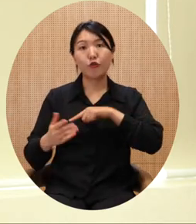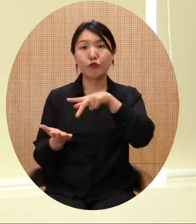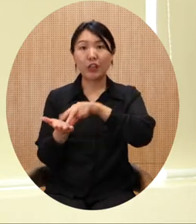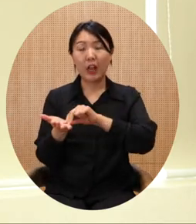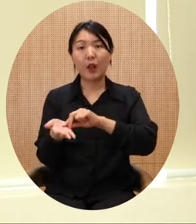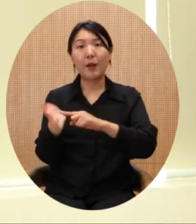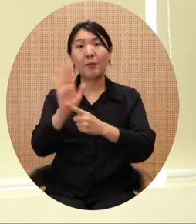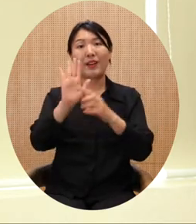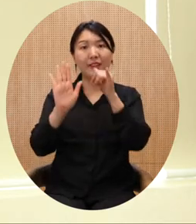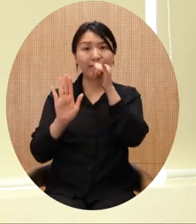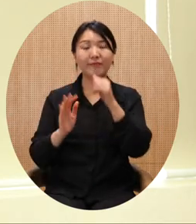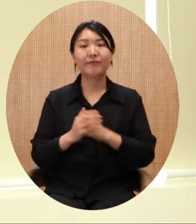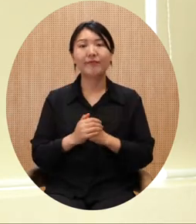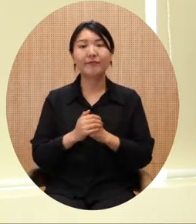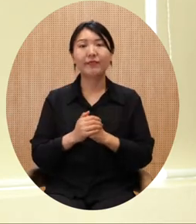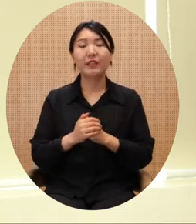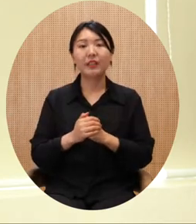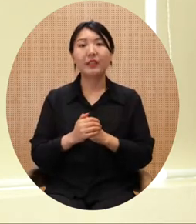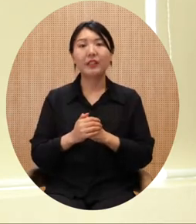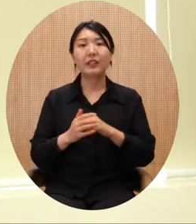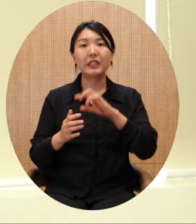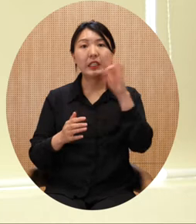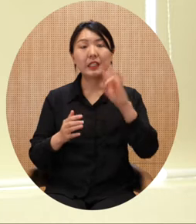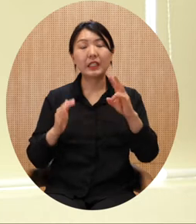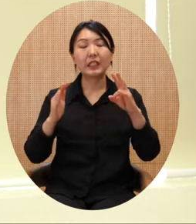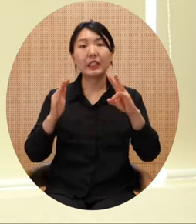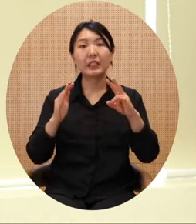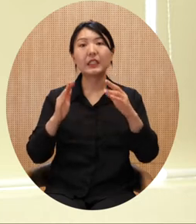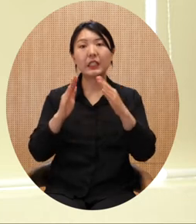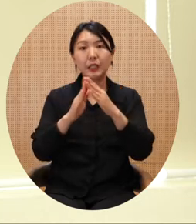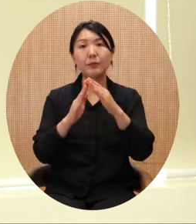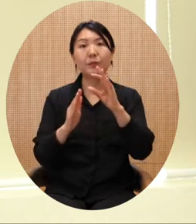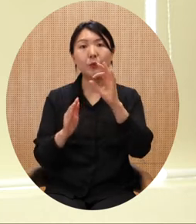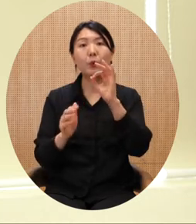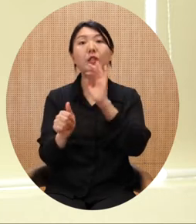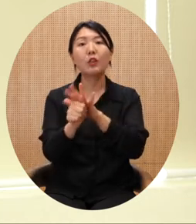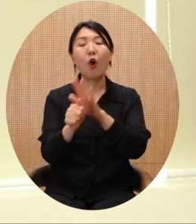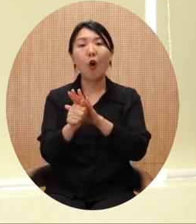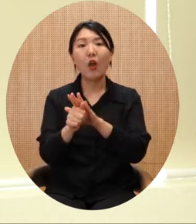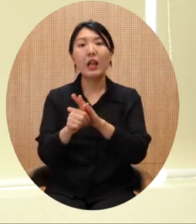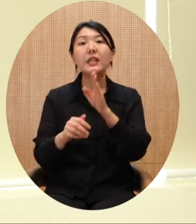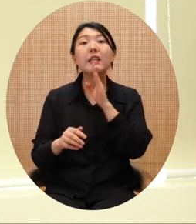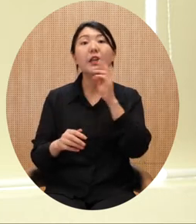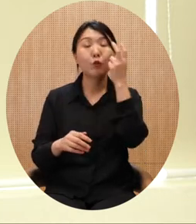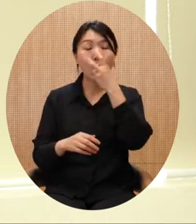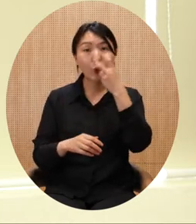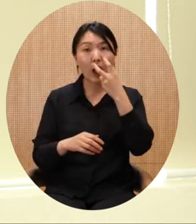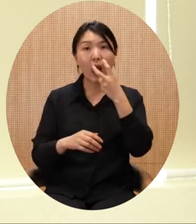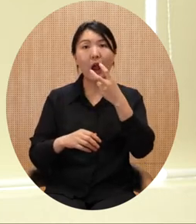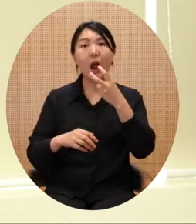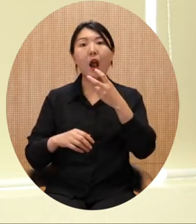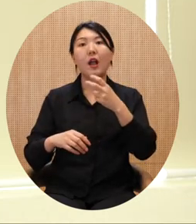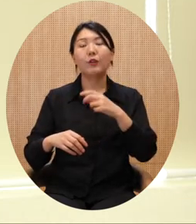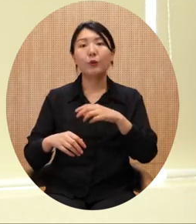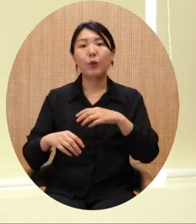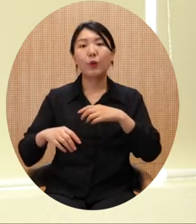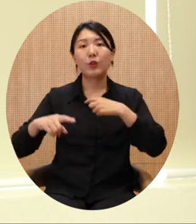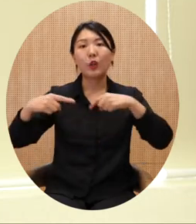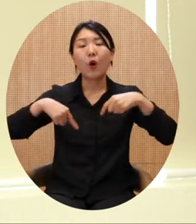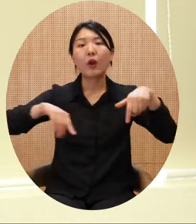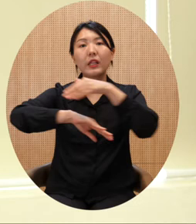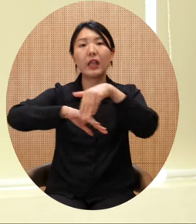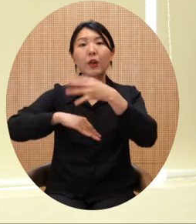시작하겠습니다. 예, 주제 발표는 시흥시 주거비 지원 대상 아동 가구에 대한 실태 조사 및 정책 효과 연구 주제로 발표해